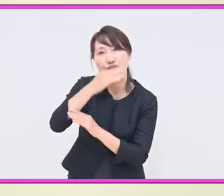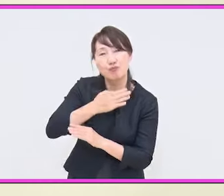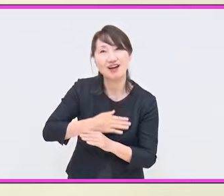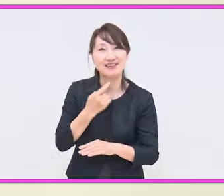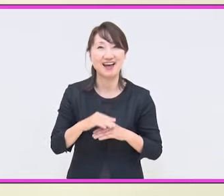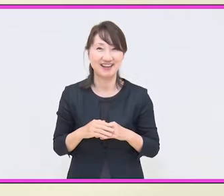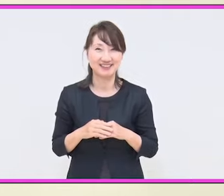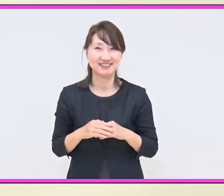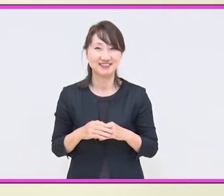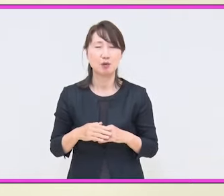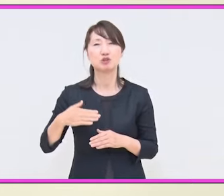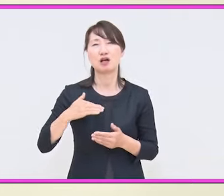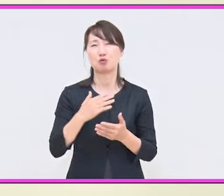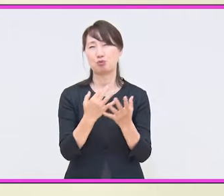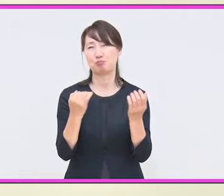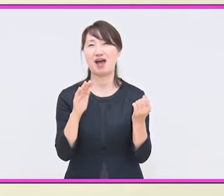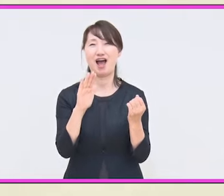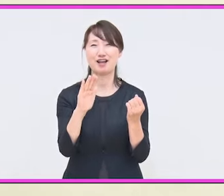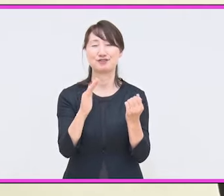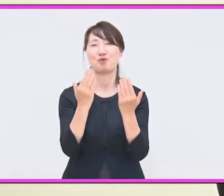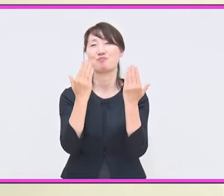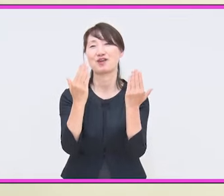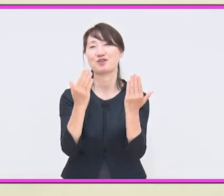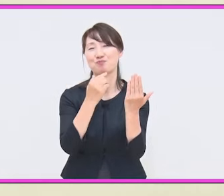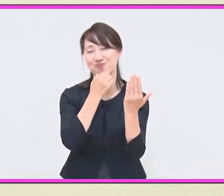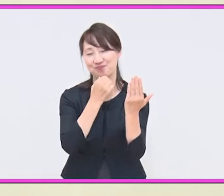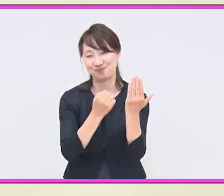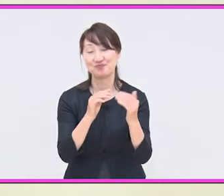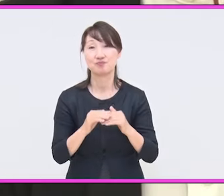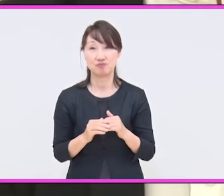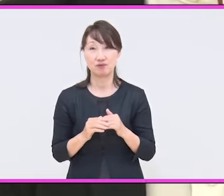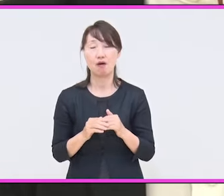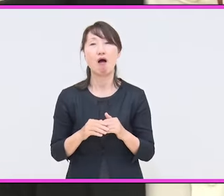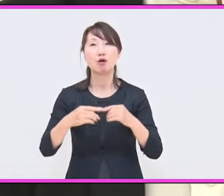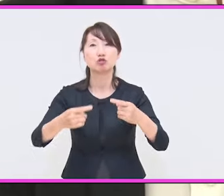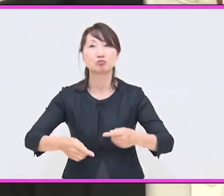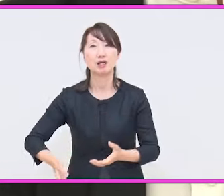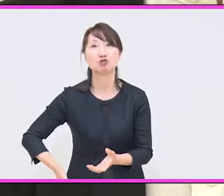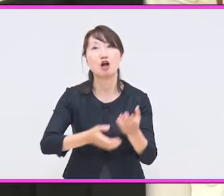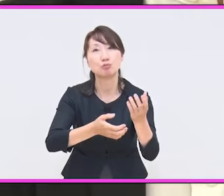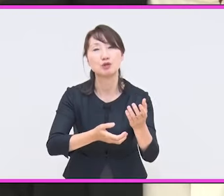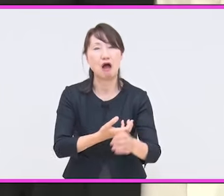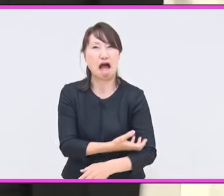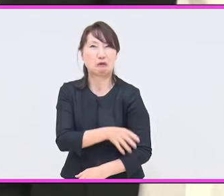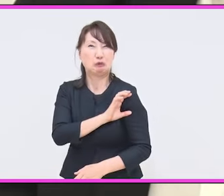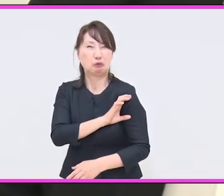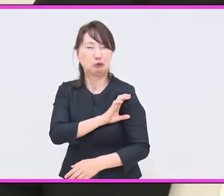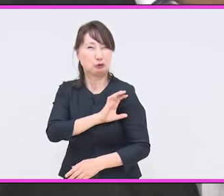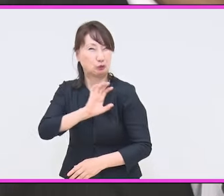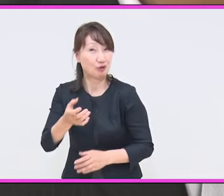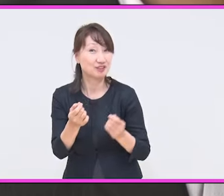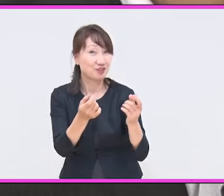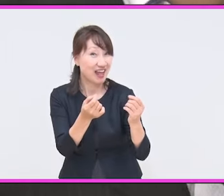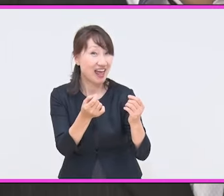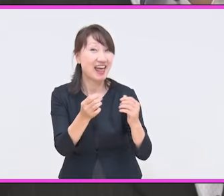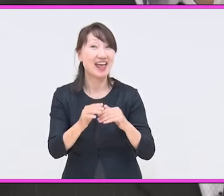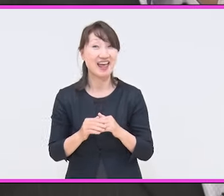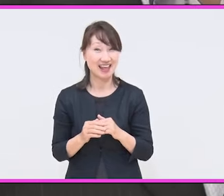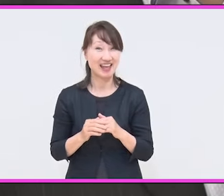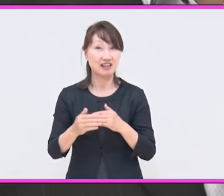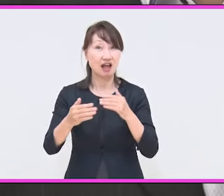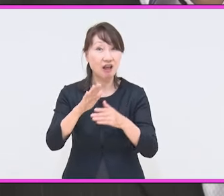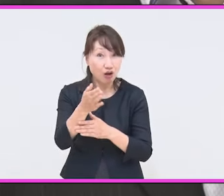ど、まだまだ多分知らないこといっぱいあるのでちょっと勉強したいなと思ってます。 まさしく車椅子ラグビーのもう迫力の塊ですけど。 ですよね。 体験されたこと